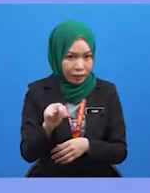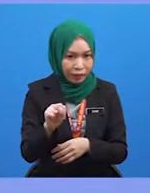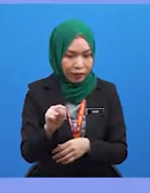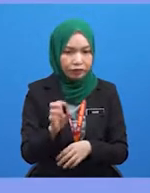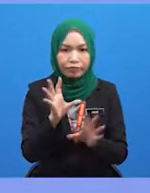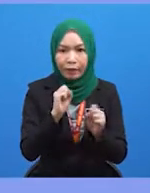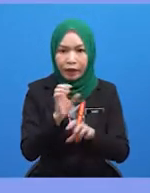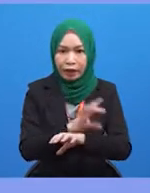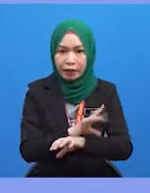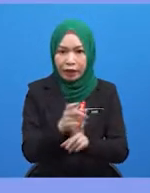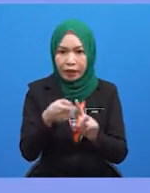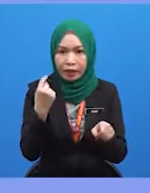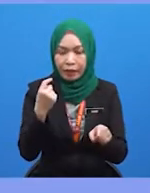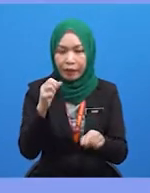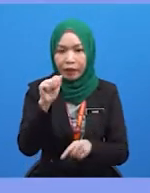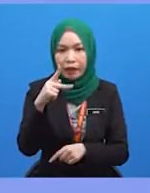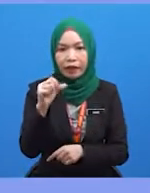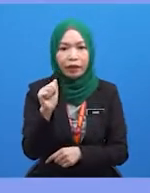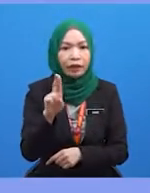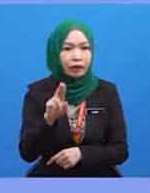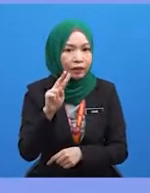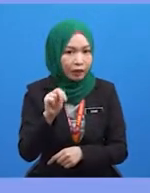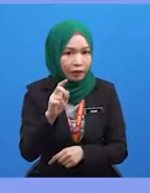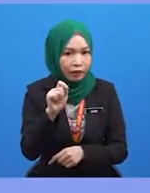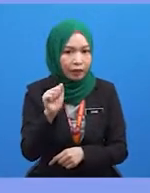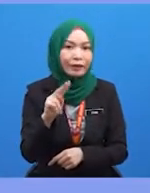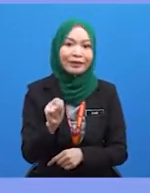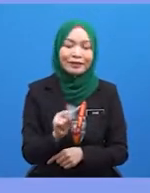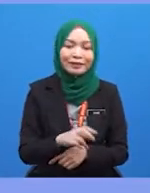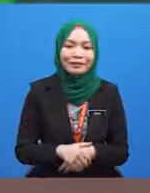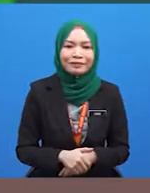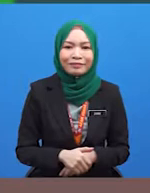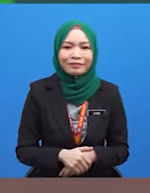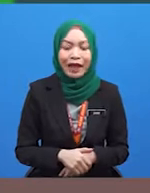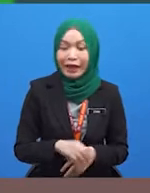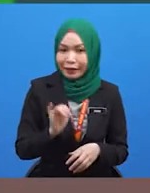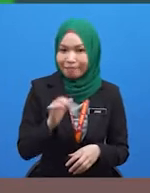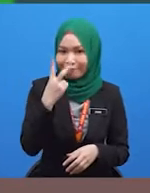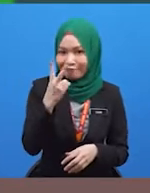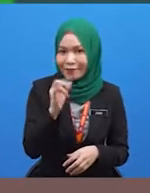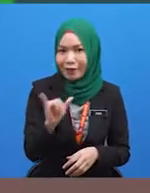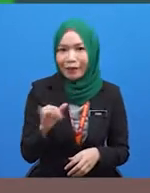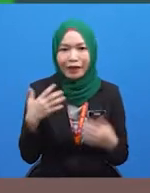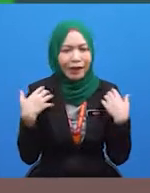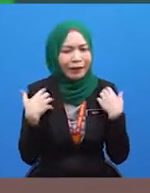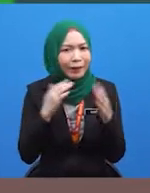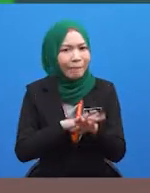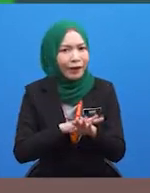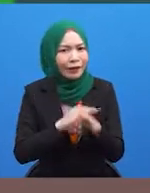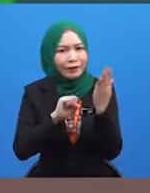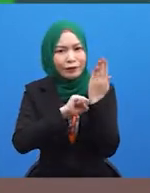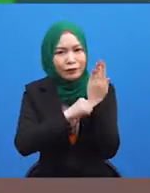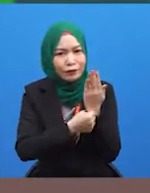Hmm, nampaknya ada banyak sumber